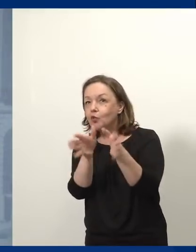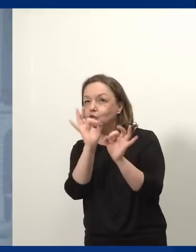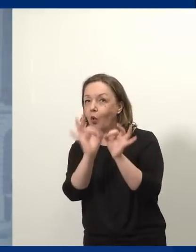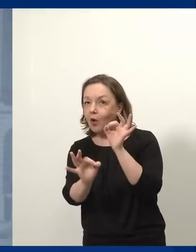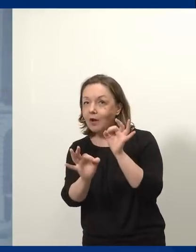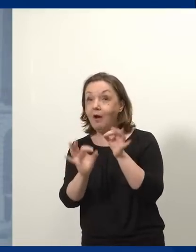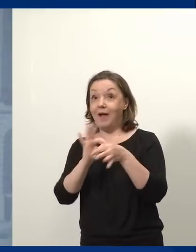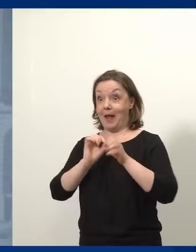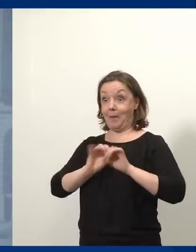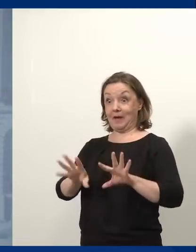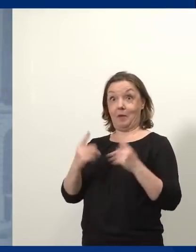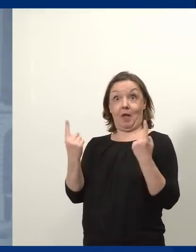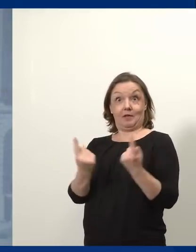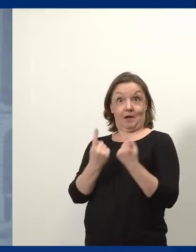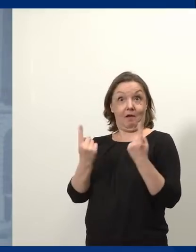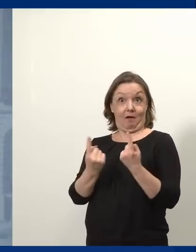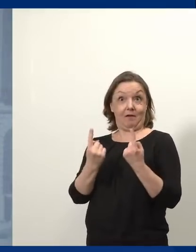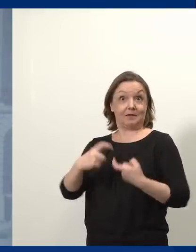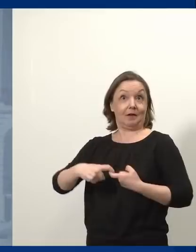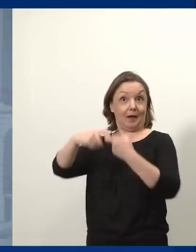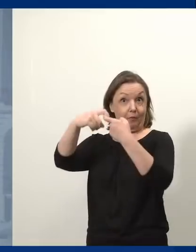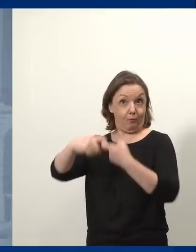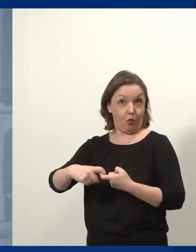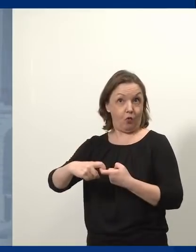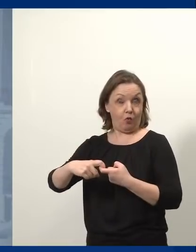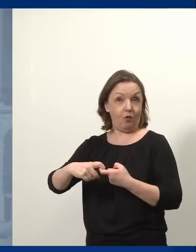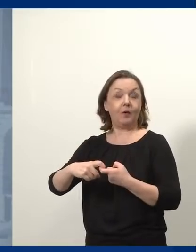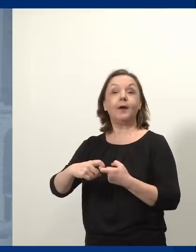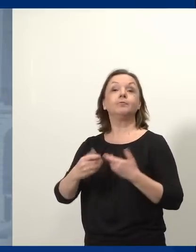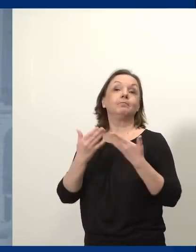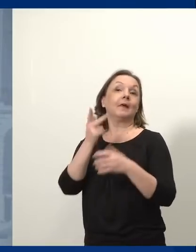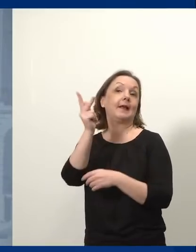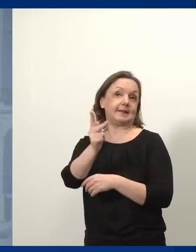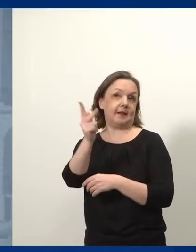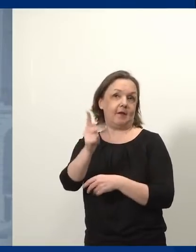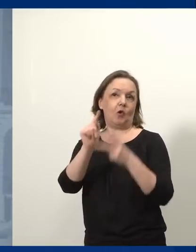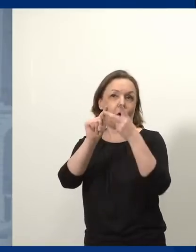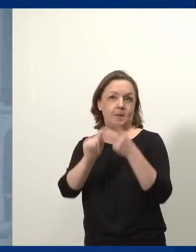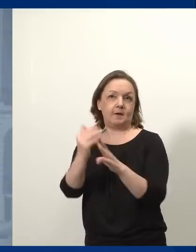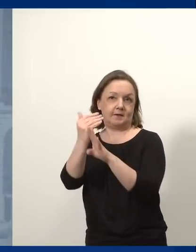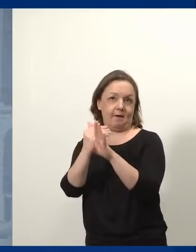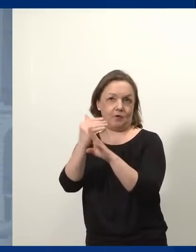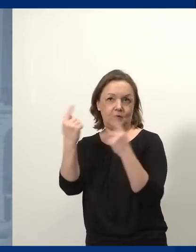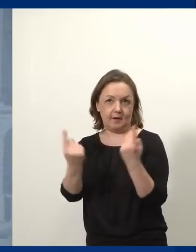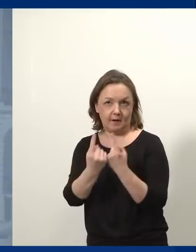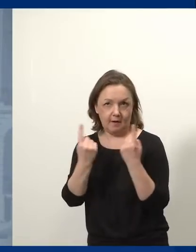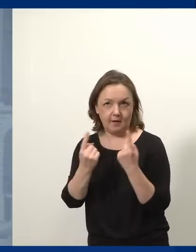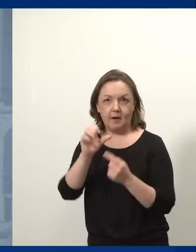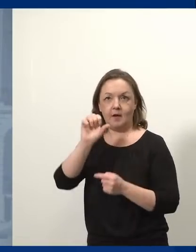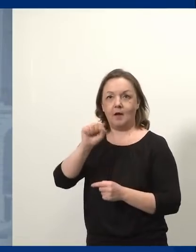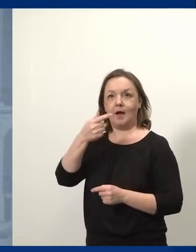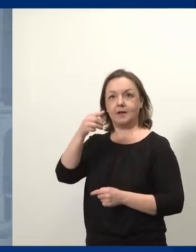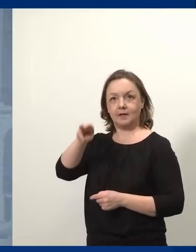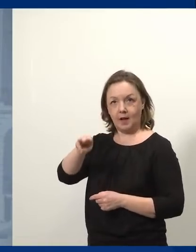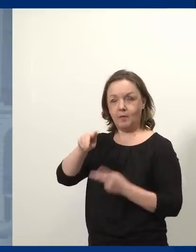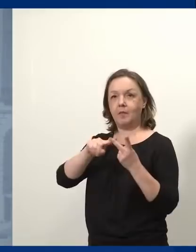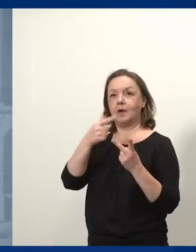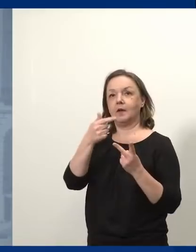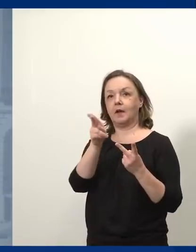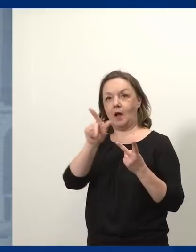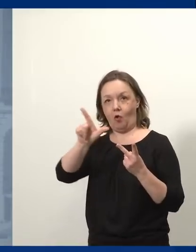epidemiatilanne, mikä on epidemiatilanne, ja tätä tilannetta arvioidaan seuraavan kerran keskiviikkona. Tuolloin sosiaali- ja terveysministeriö ja